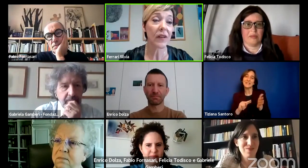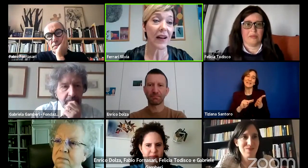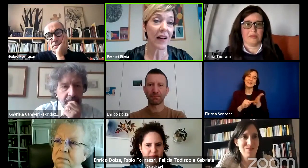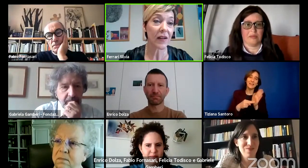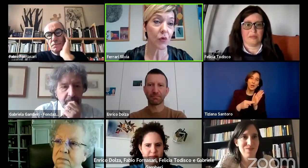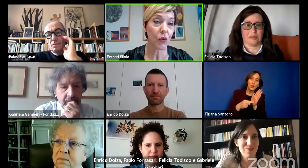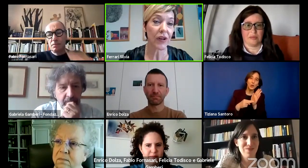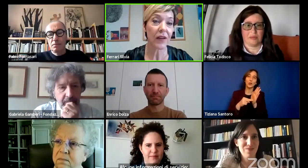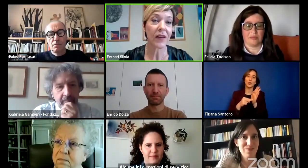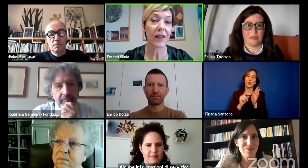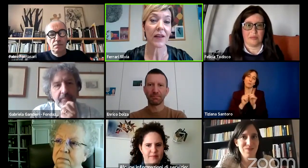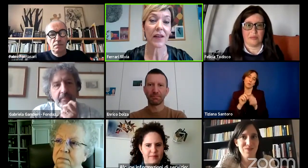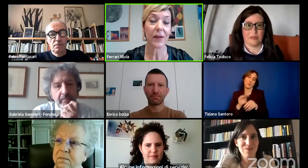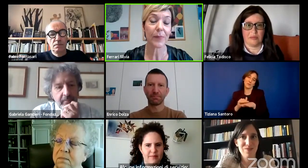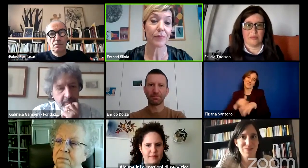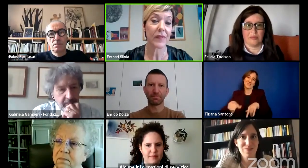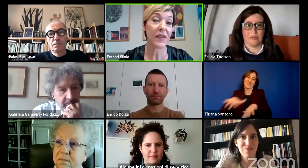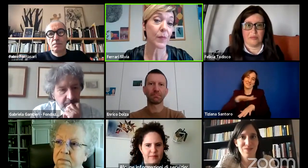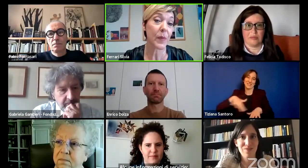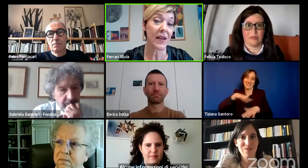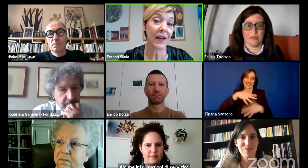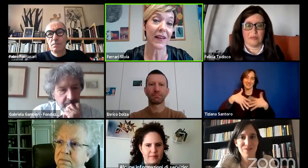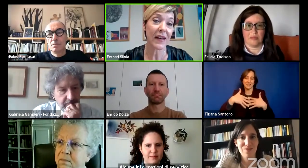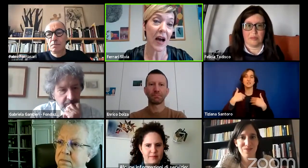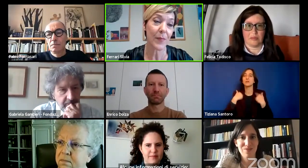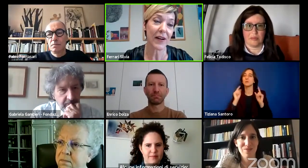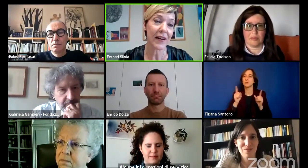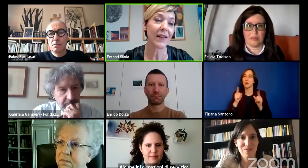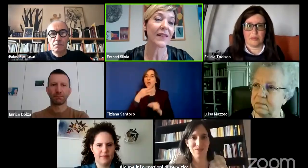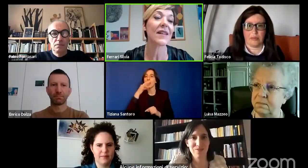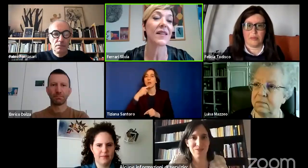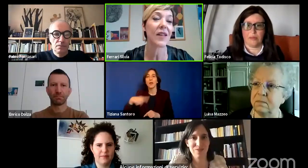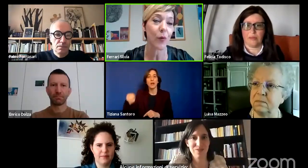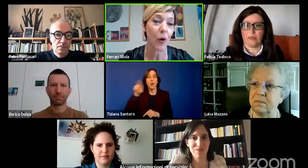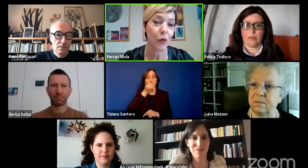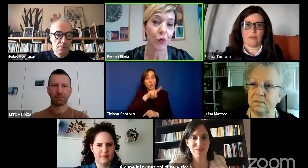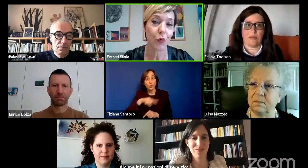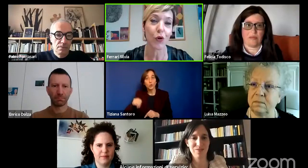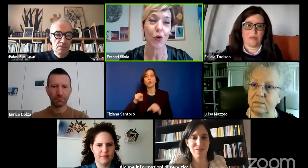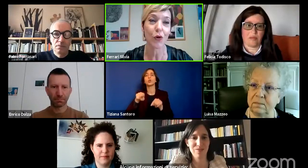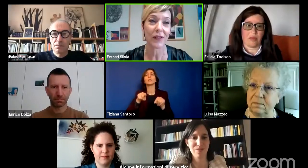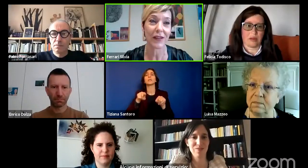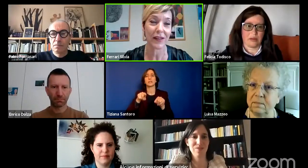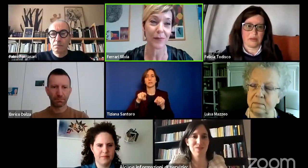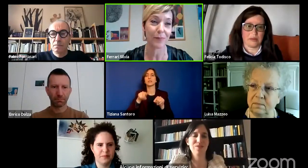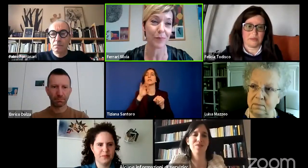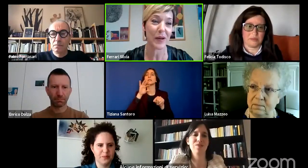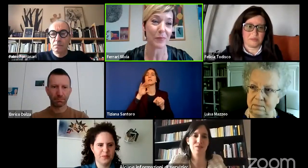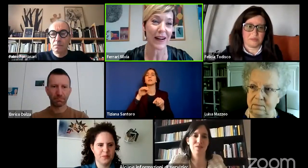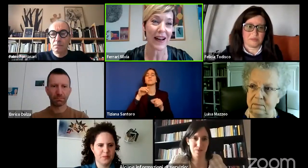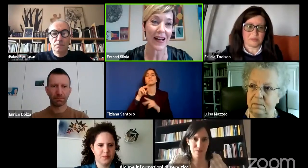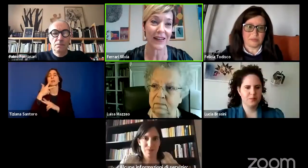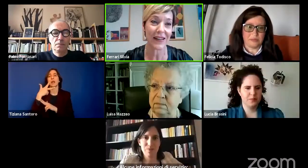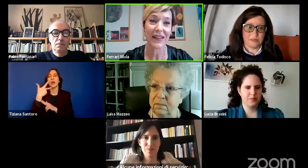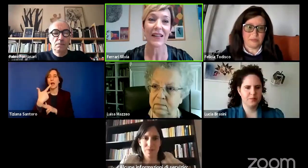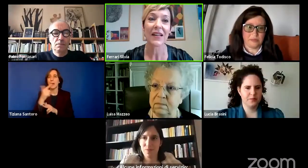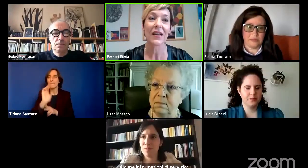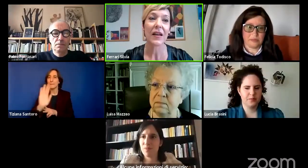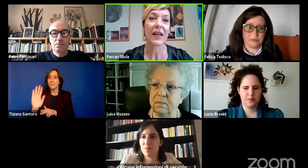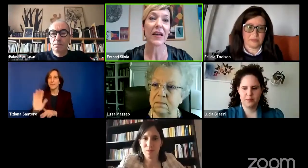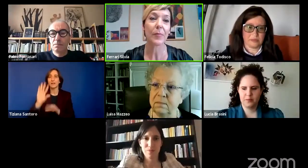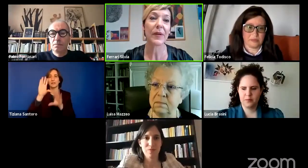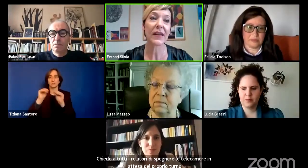Chiederei a tutti i relatori di spegnere le telecamere in attesa del proprio turno per